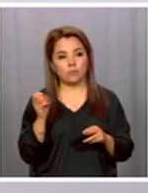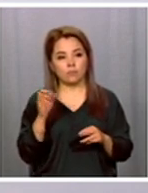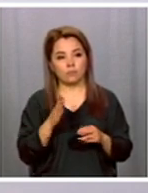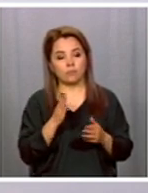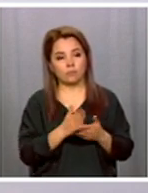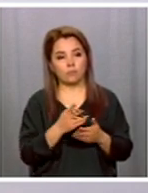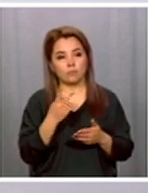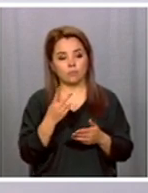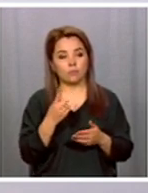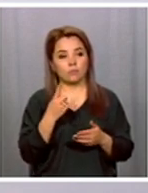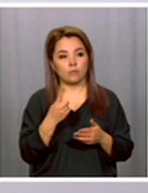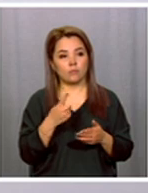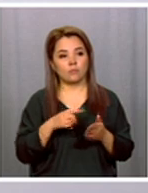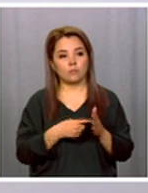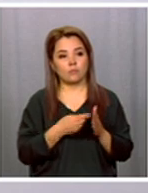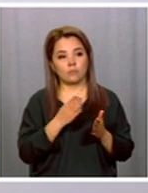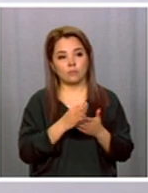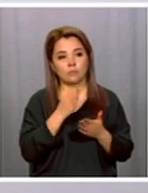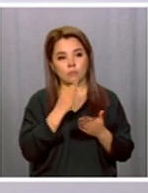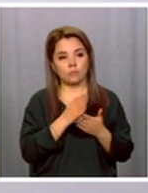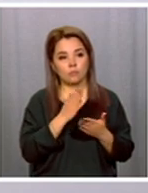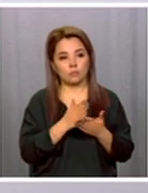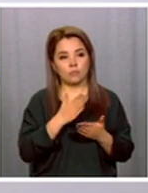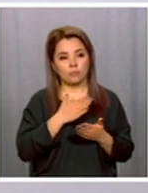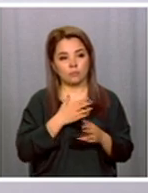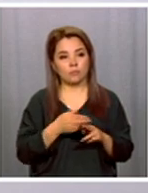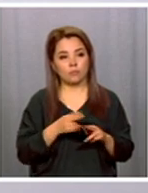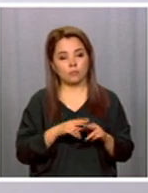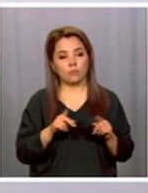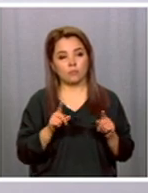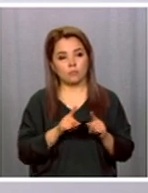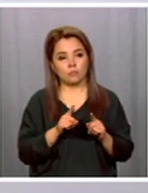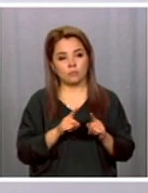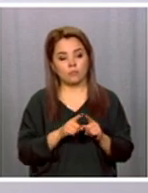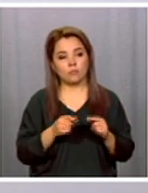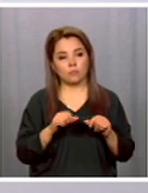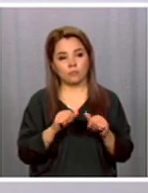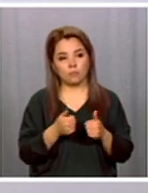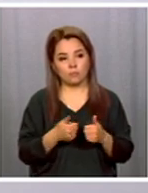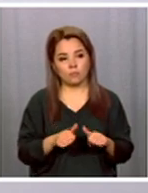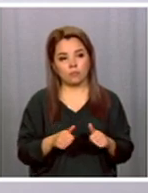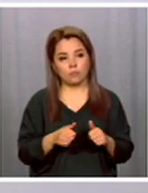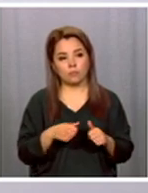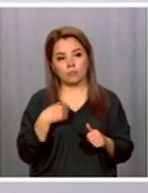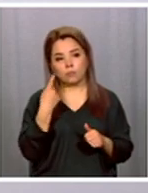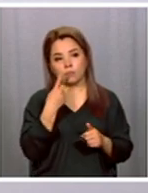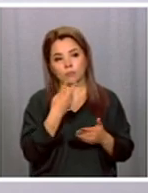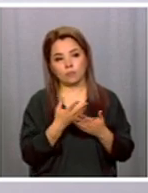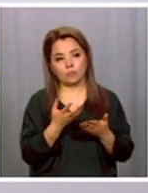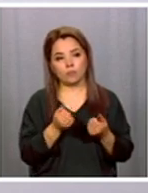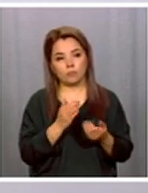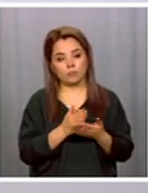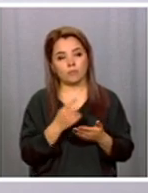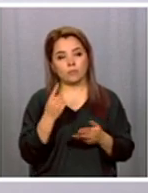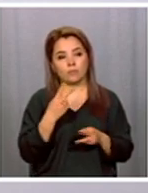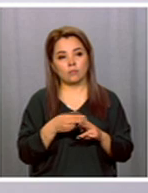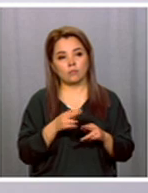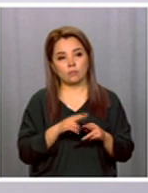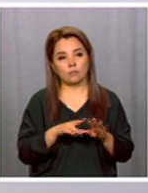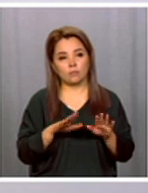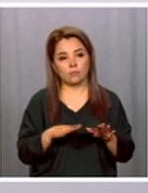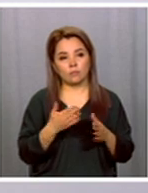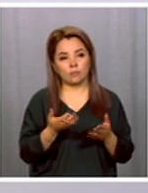нүктеде қиылса декен. Осы нүктеде біз жаңағы дененің кескінін алады екенбіз. Бұны біз біріншіні